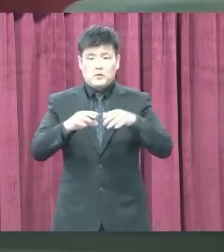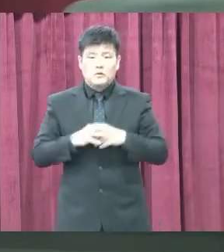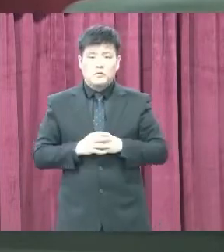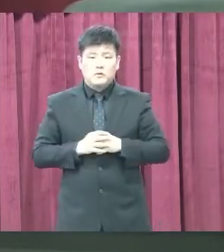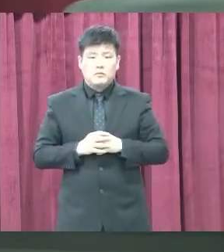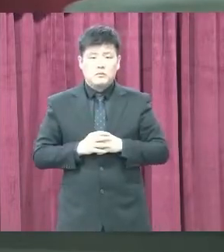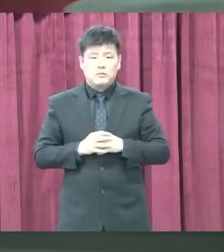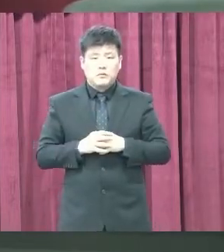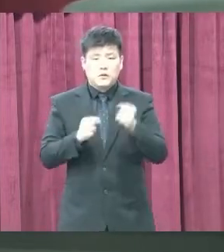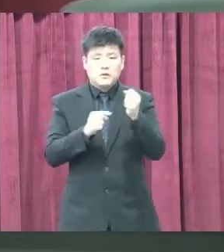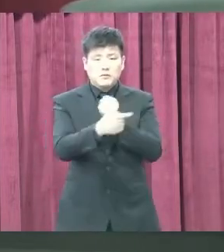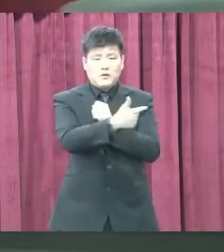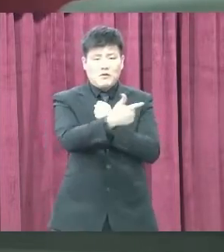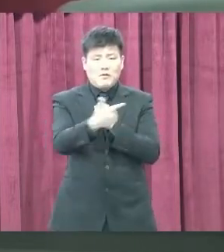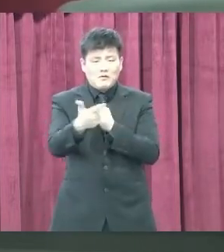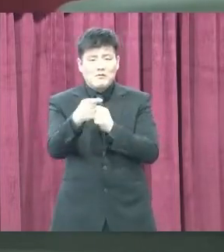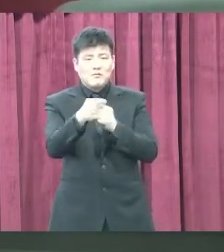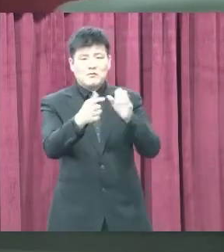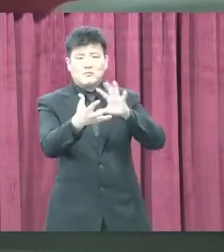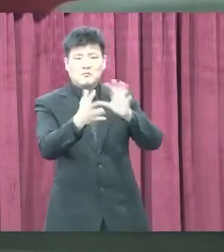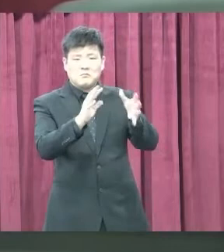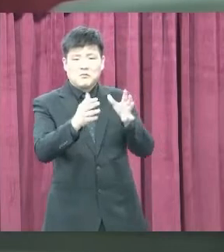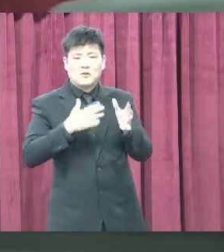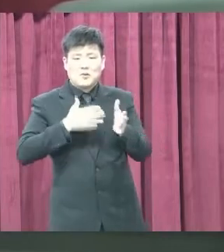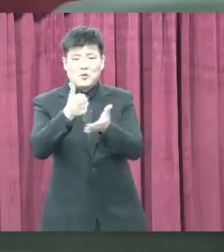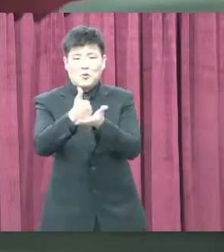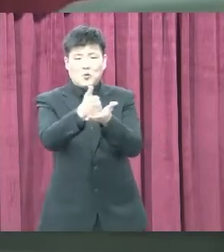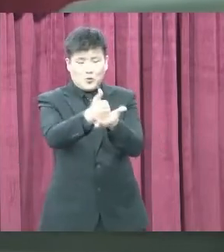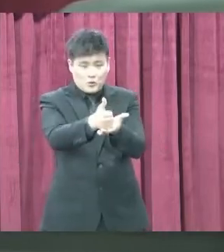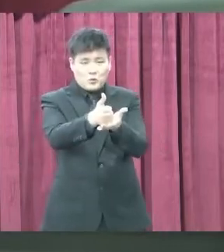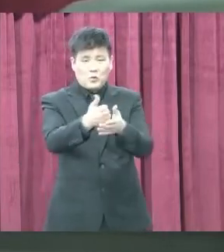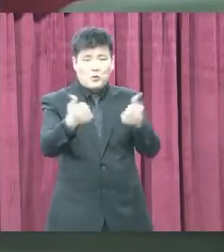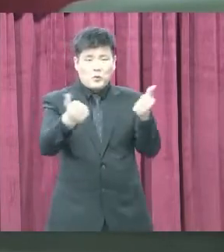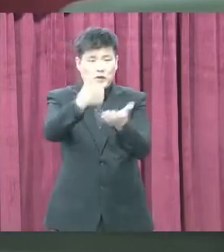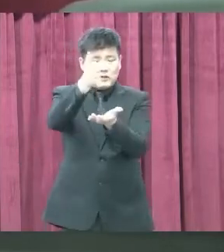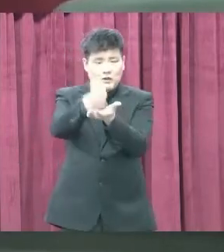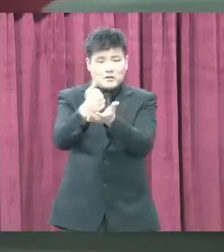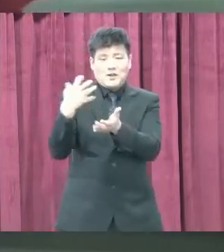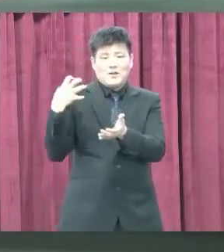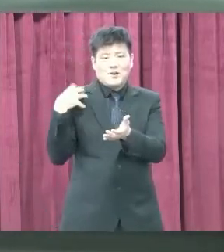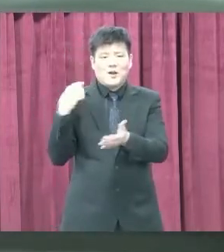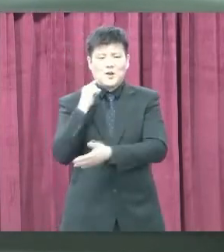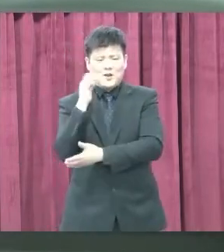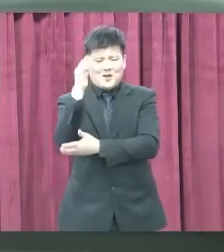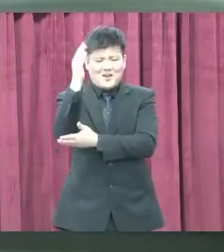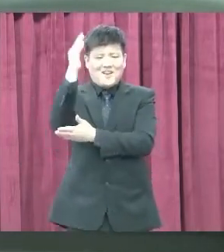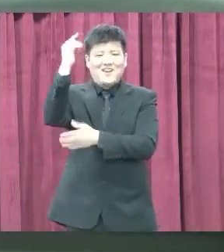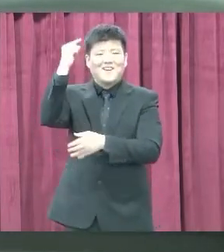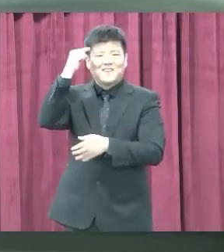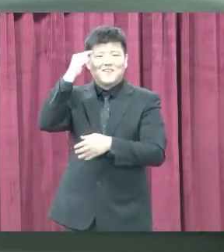대단히 큰 행사에 초대돼서 첫 번째 자장을 보게 돼서 영광으로 생각을 합니다.